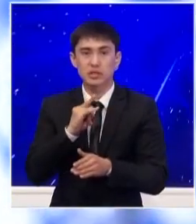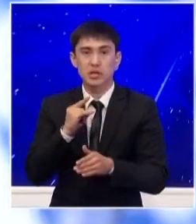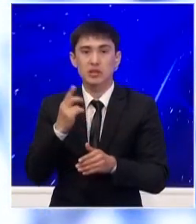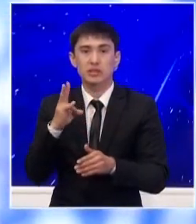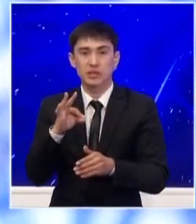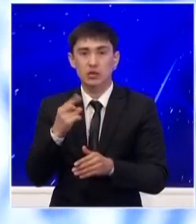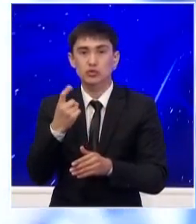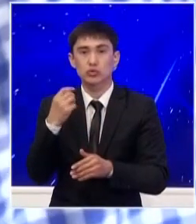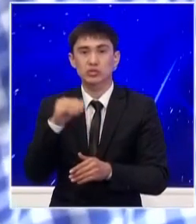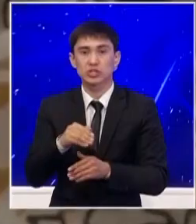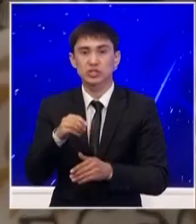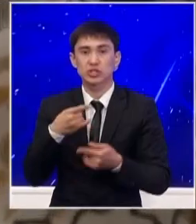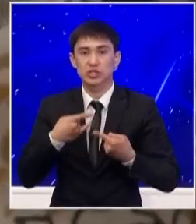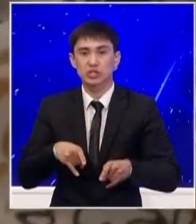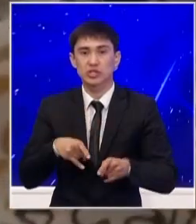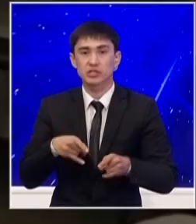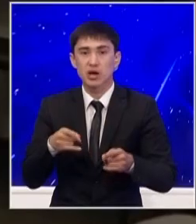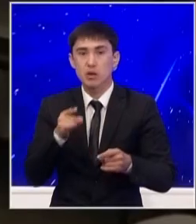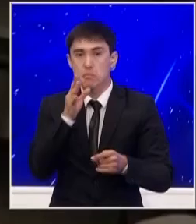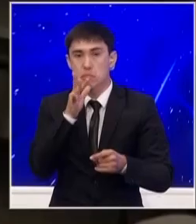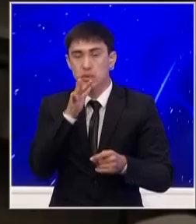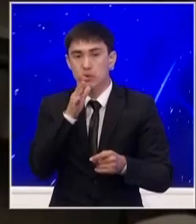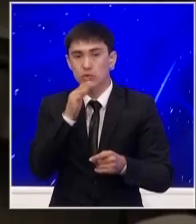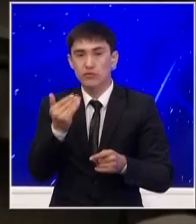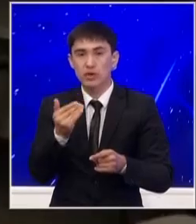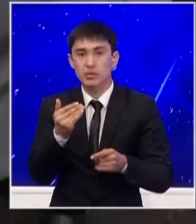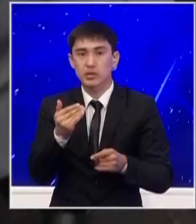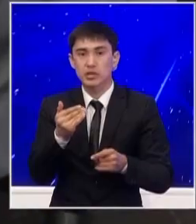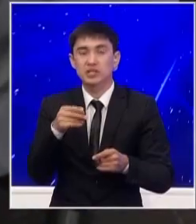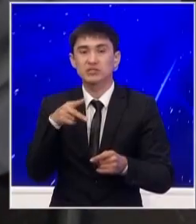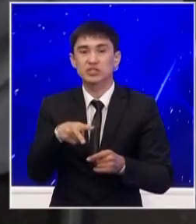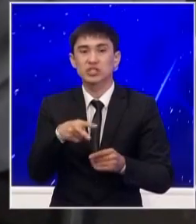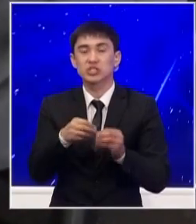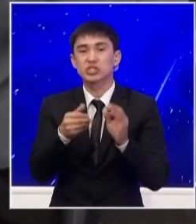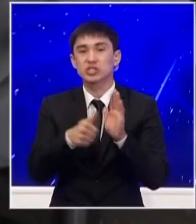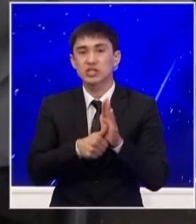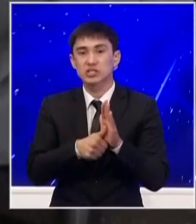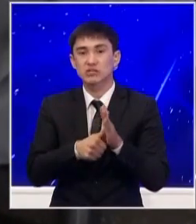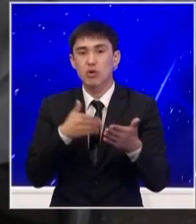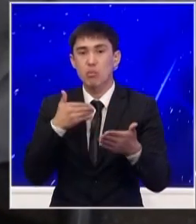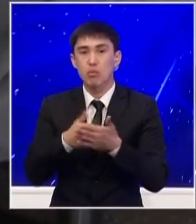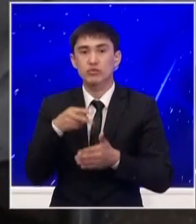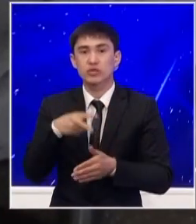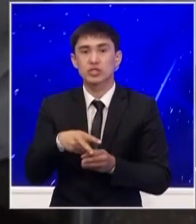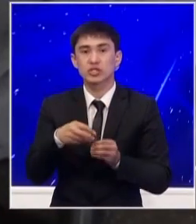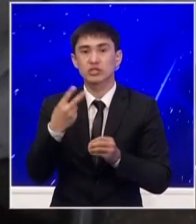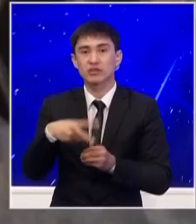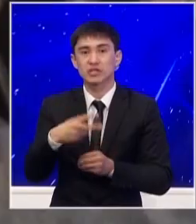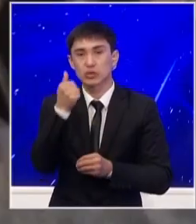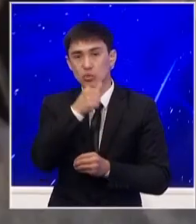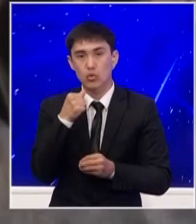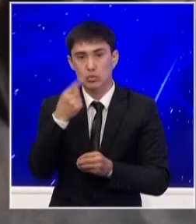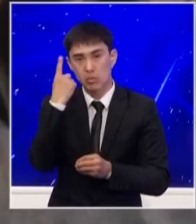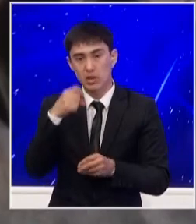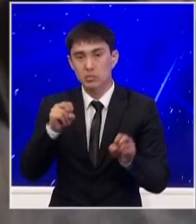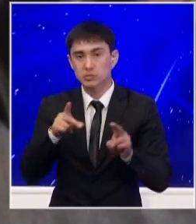на 100 тысяч рождений за определенный период времени. За период с 2016 по 2020 годы, по